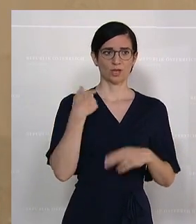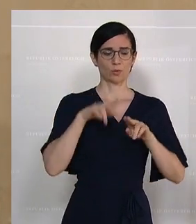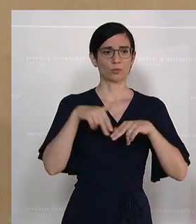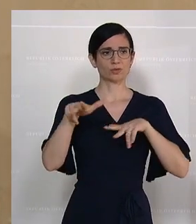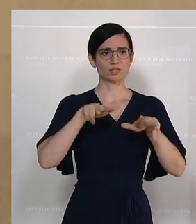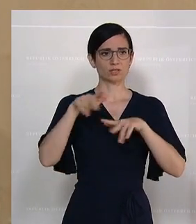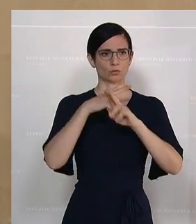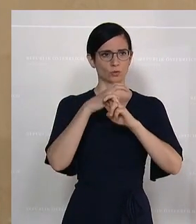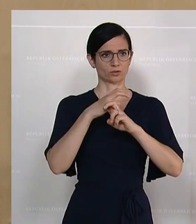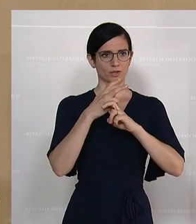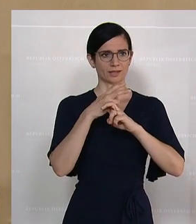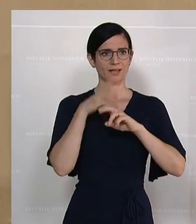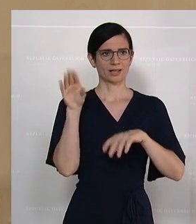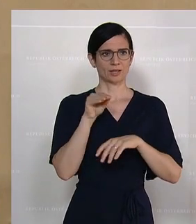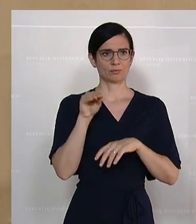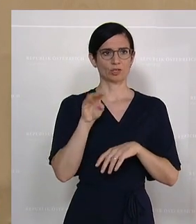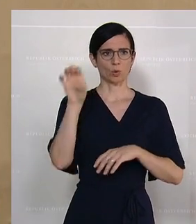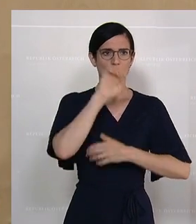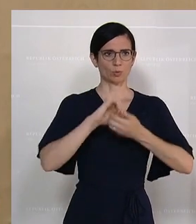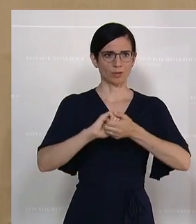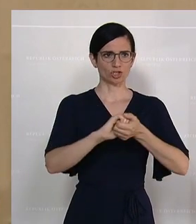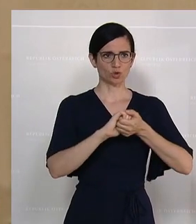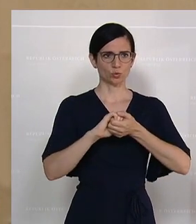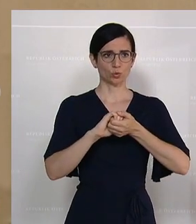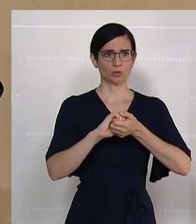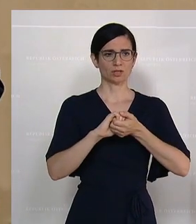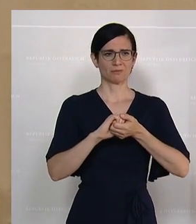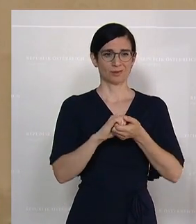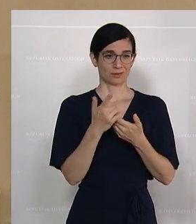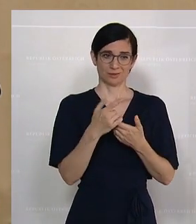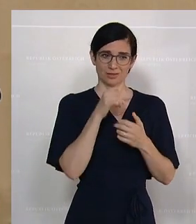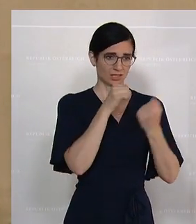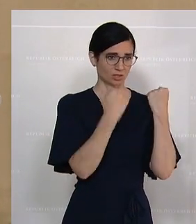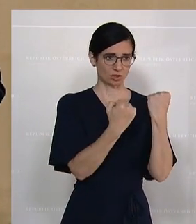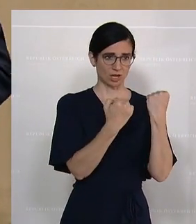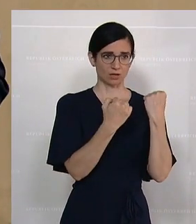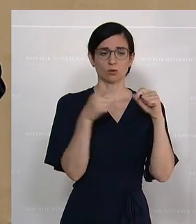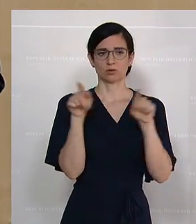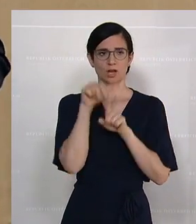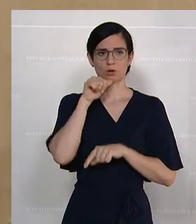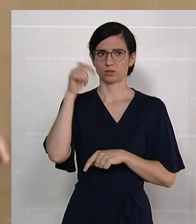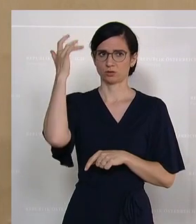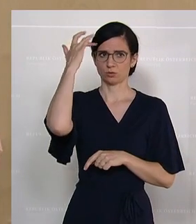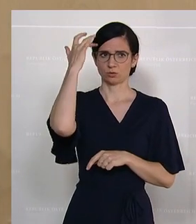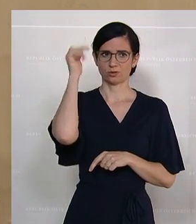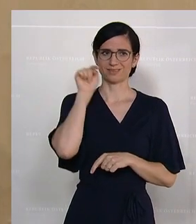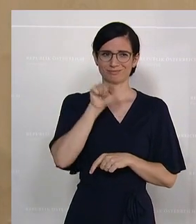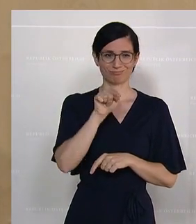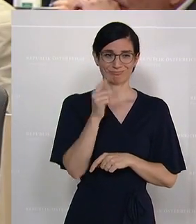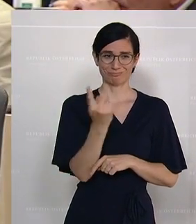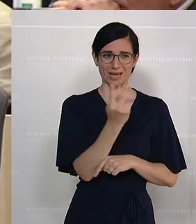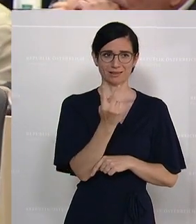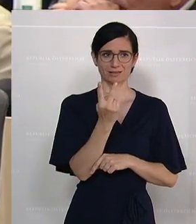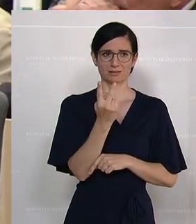die im einklang mit der europäischen union nicht nur nicht stark sondern auch nicht klug ist und das ist das brandgefährlich an